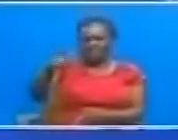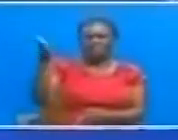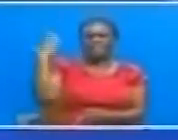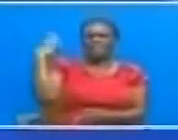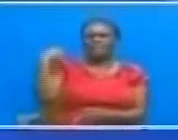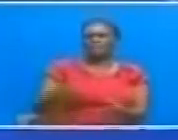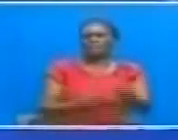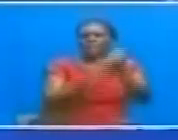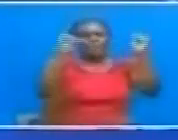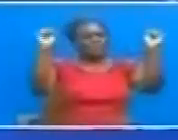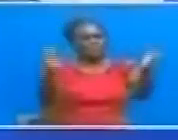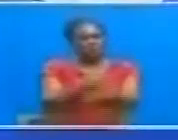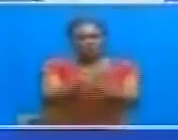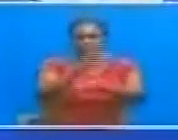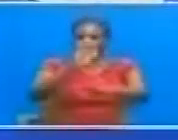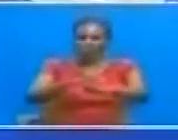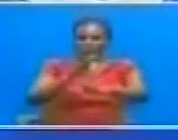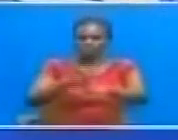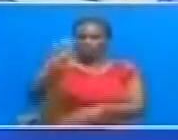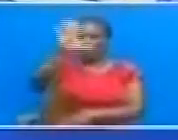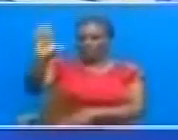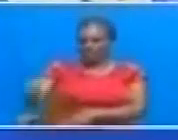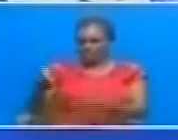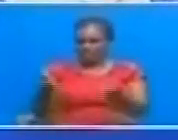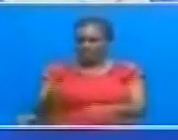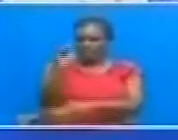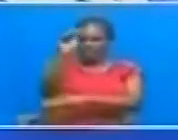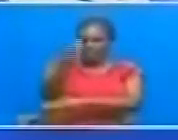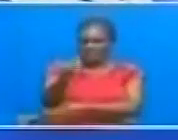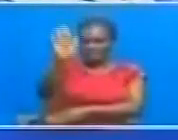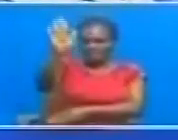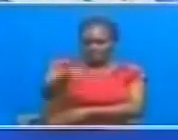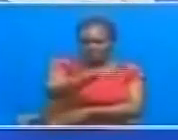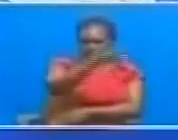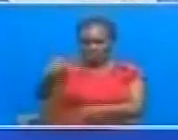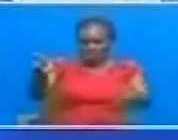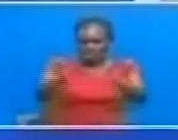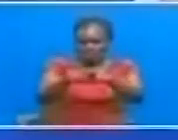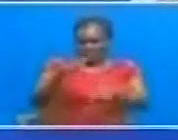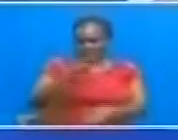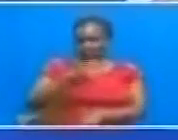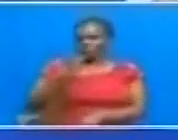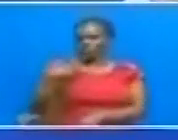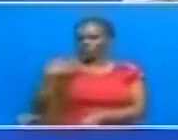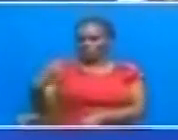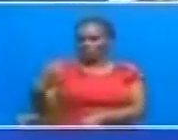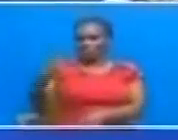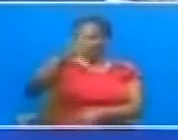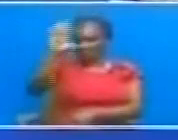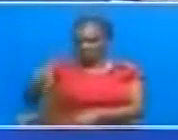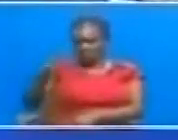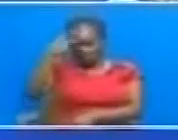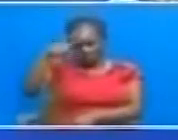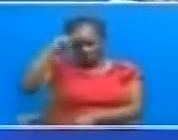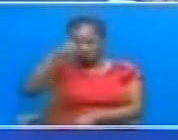debe haziwezi kulifaa bara la Afrika kwa sasa. Ametoa wito kwa mabunge ya Jumuiya ya Madola kuunda sera za Kiafrika na